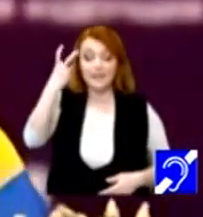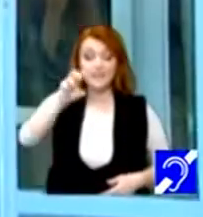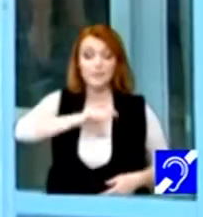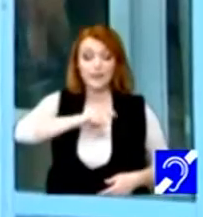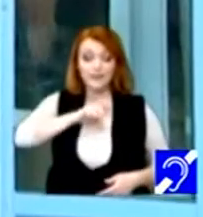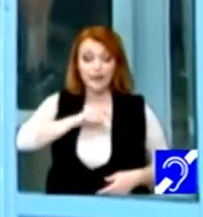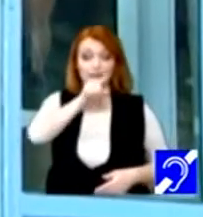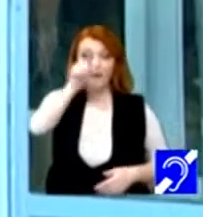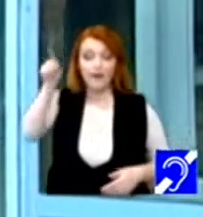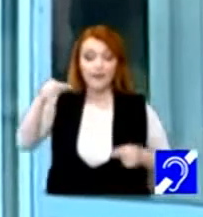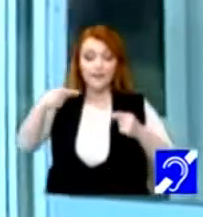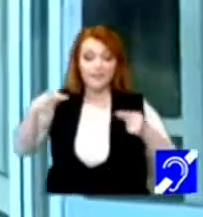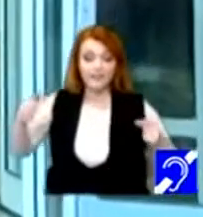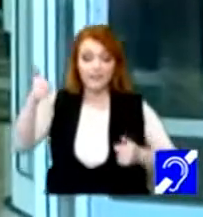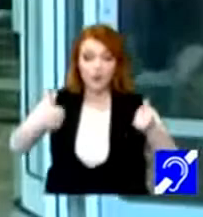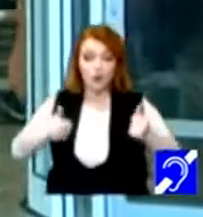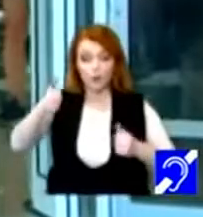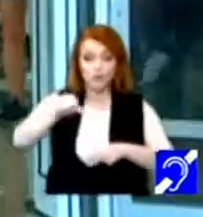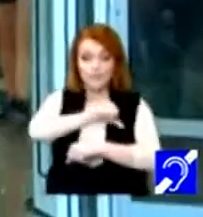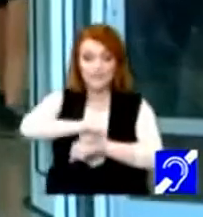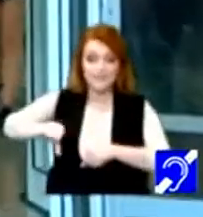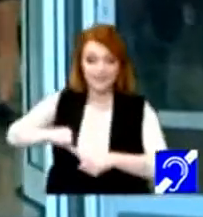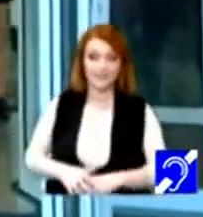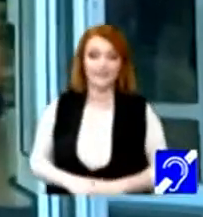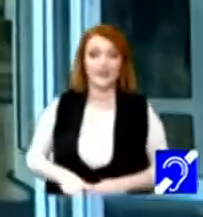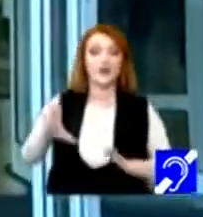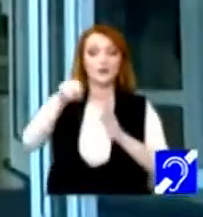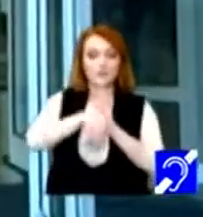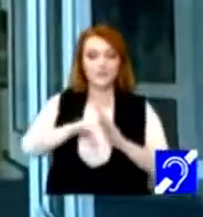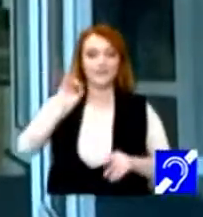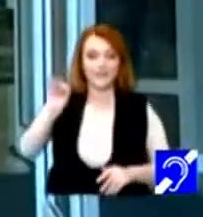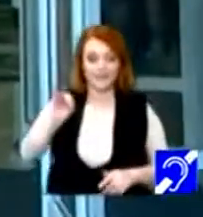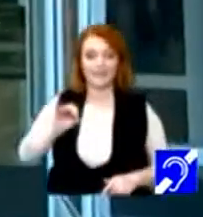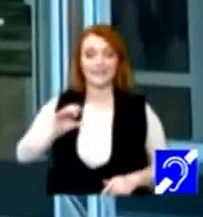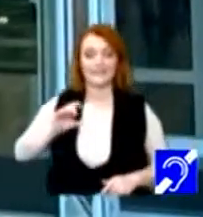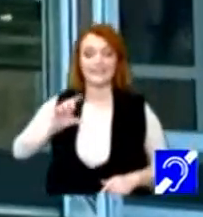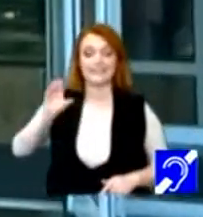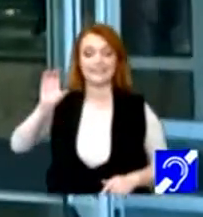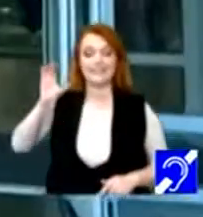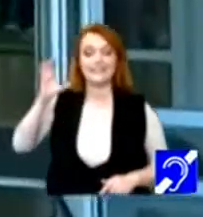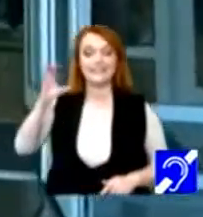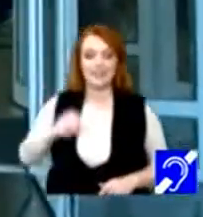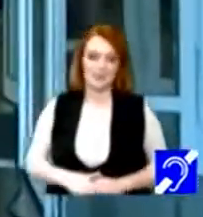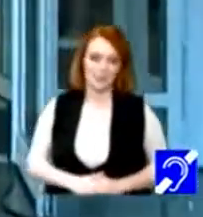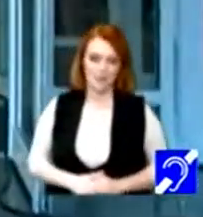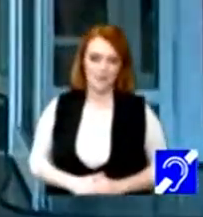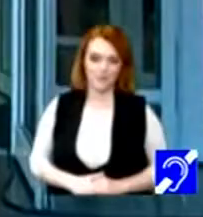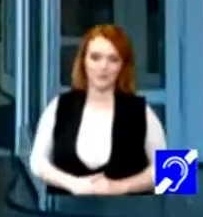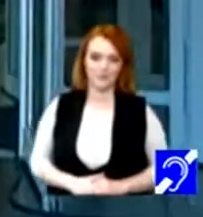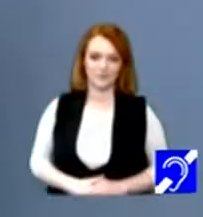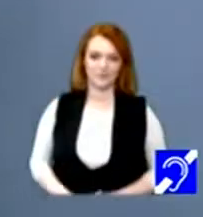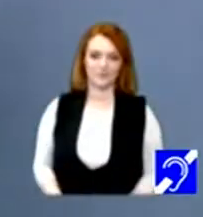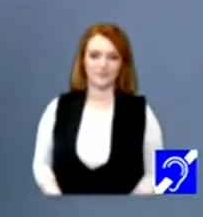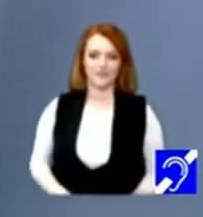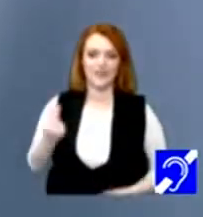la turneele internaționale, inclusiv una de bronz obținută de canotorul Serghei Tarnovski la Jocurile Olimpice de la